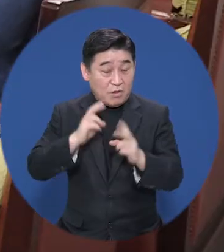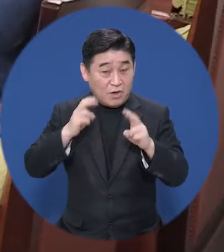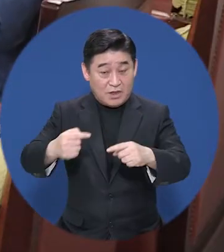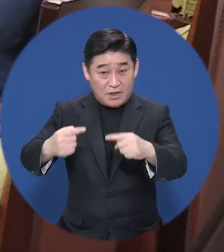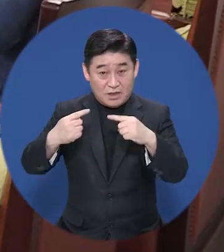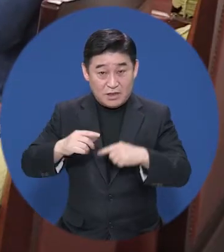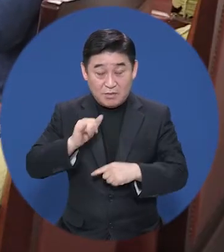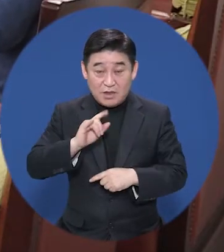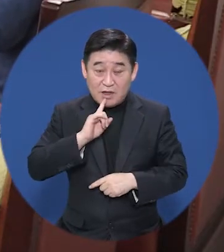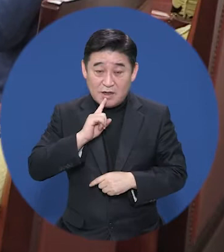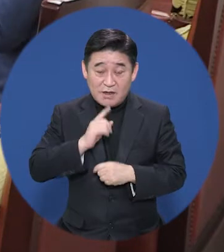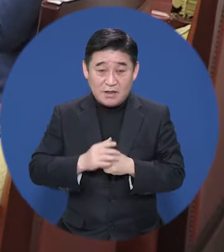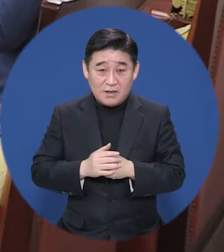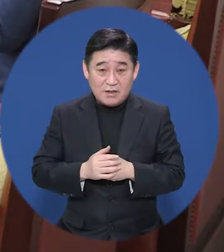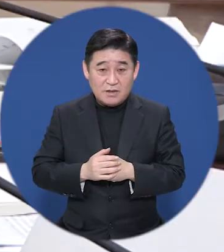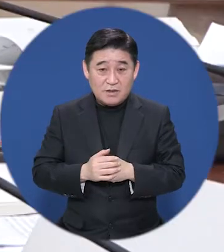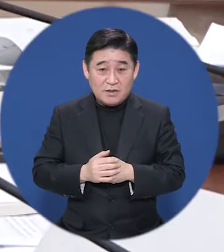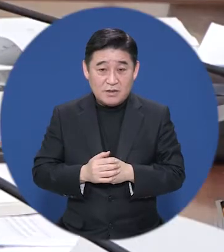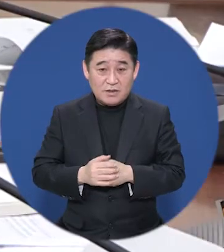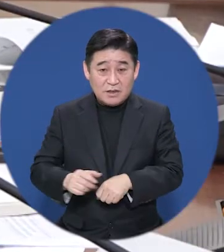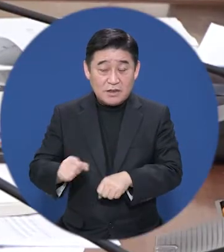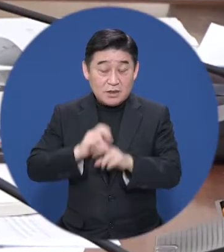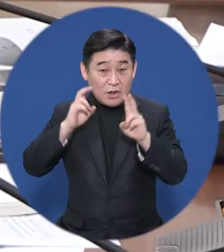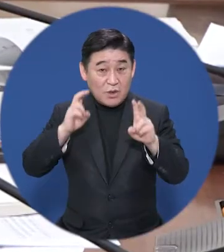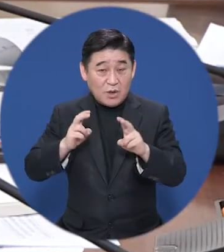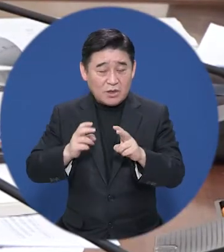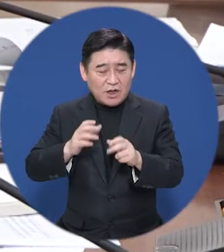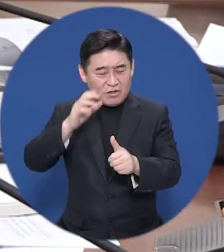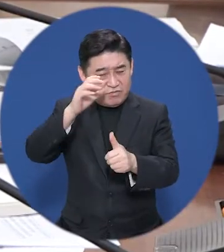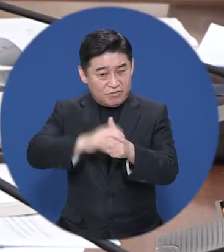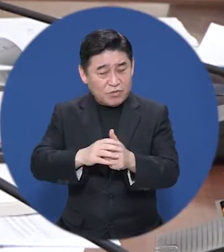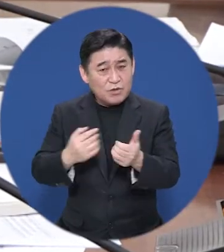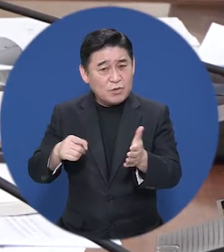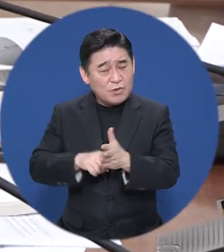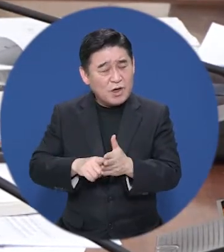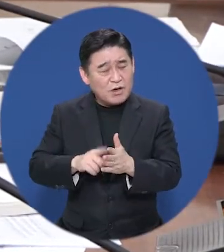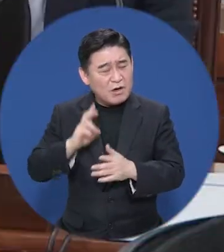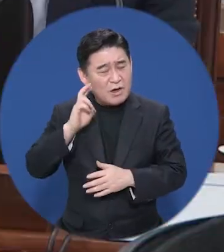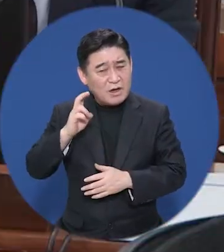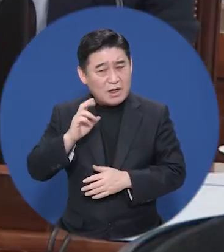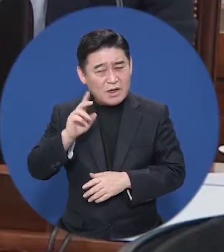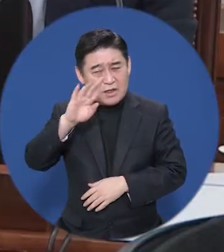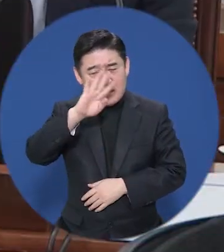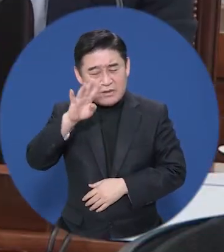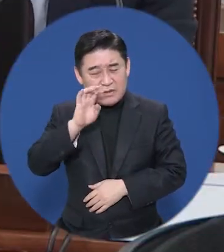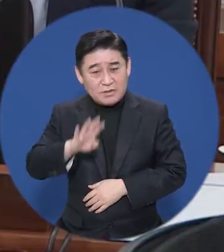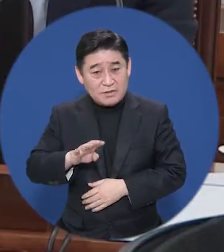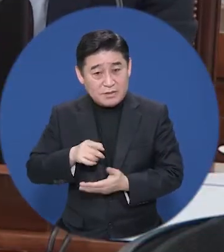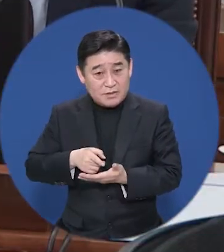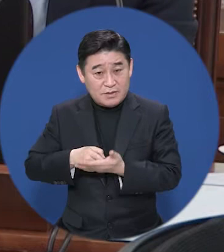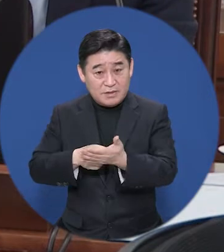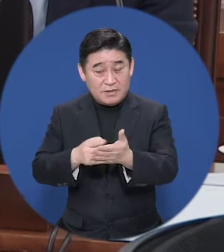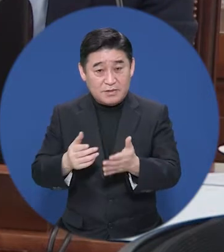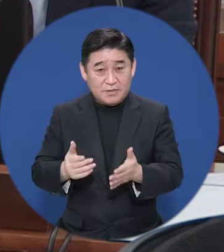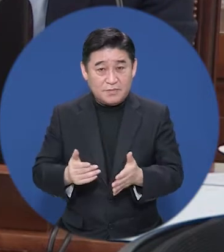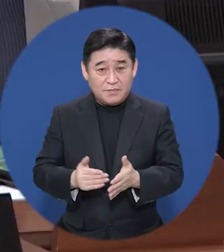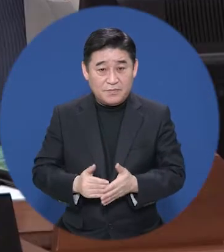참여하고 있다고 지적하며 이것이 특정 업체를 몰아주기 위한 것 아닌가는 의문을 제기했습니다.